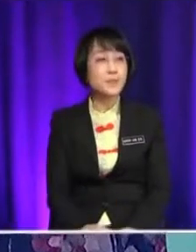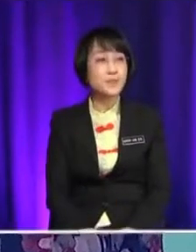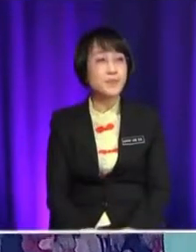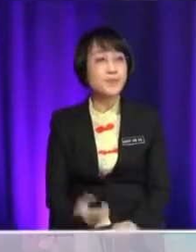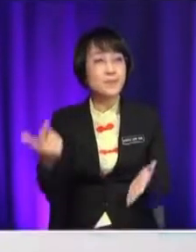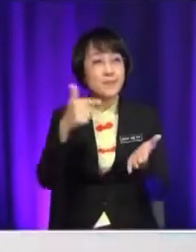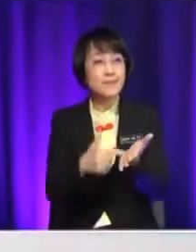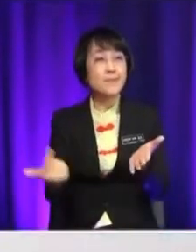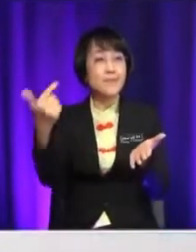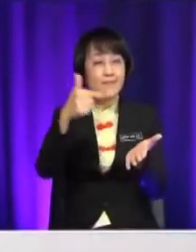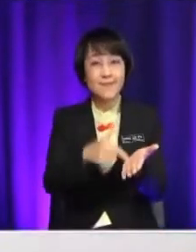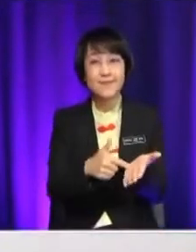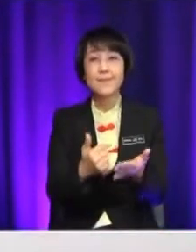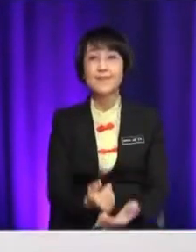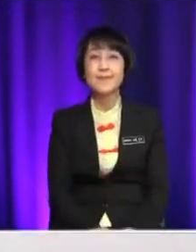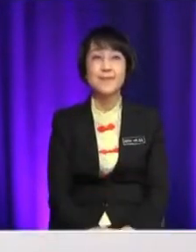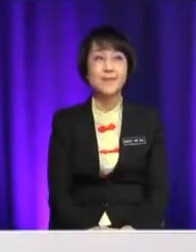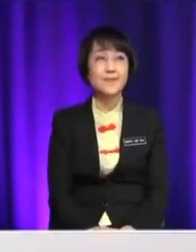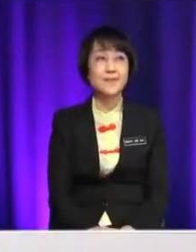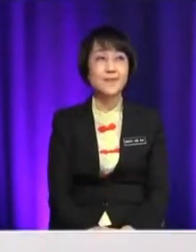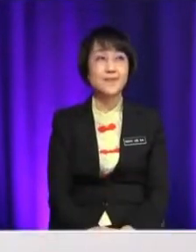ke? Alia.